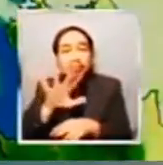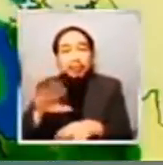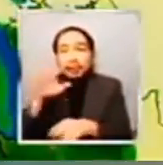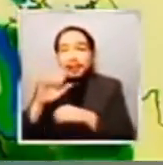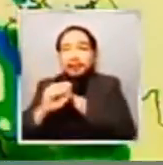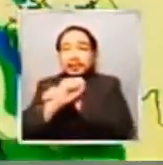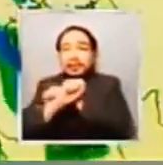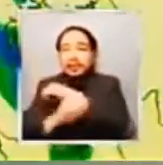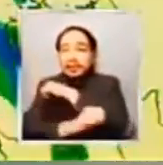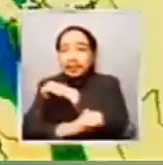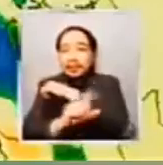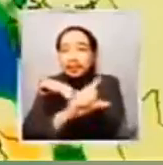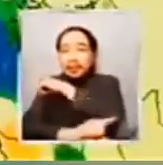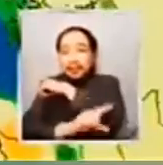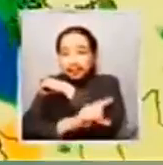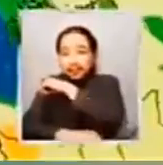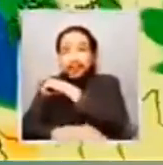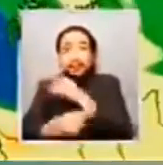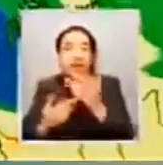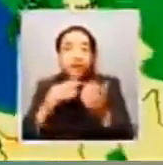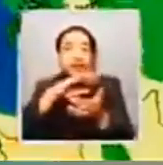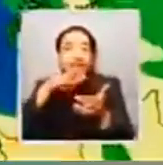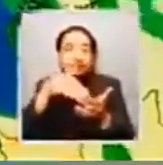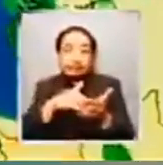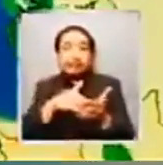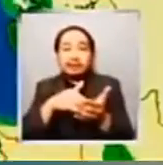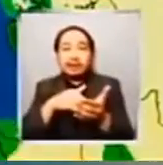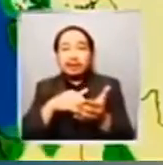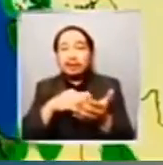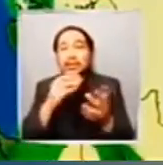provinces, maging dyan sa may central part, yung Cebu at